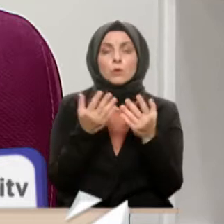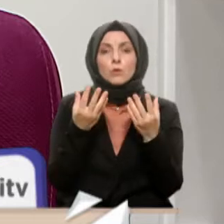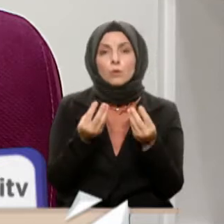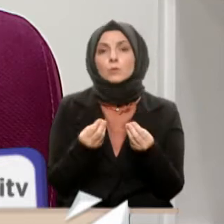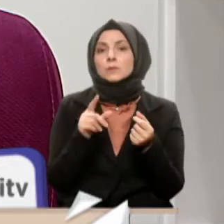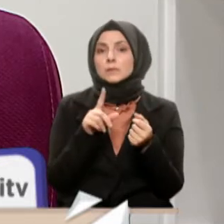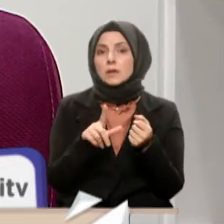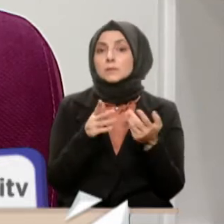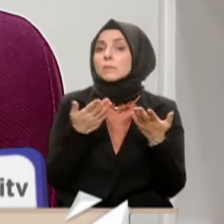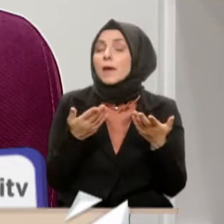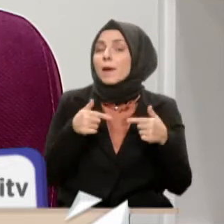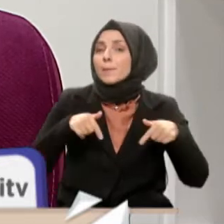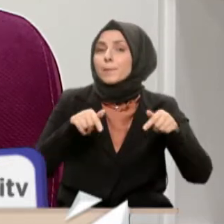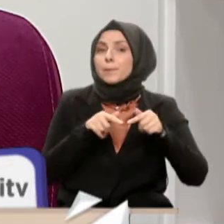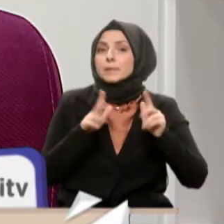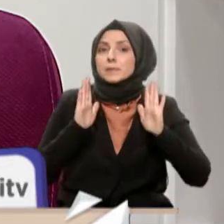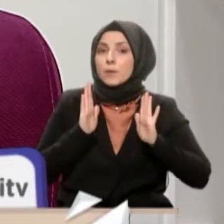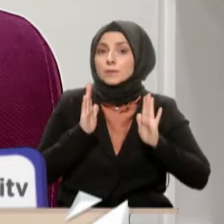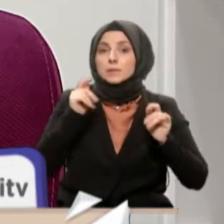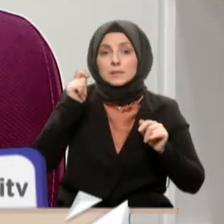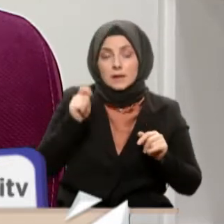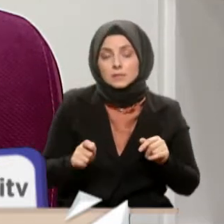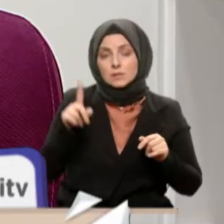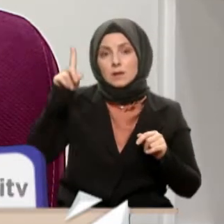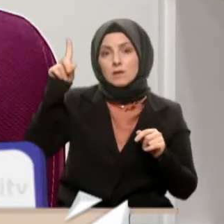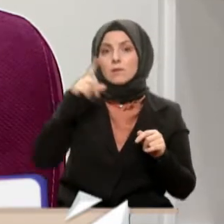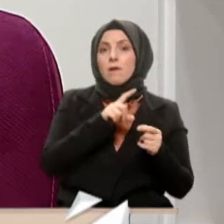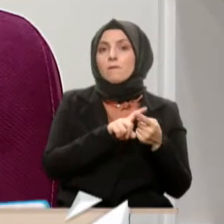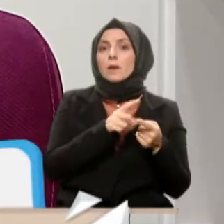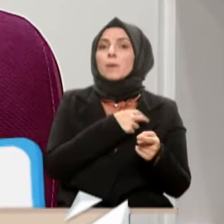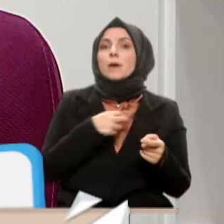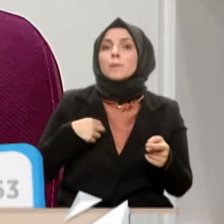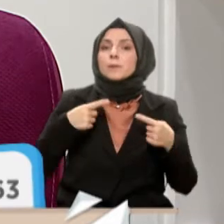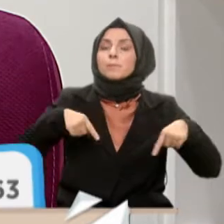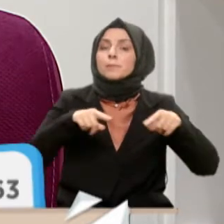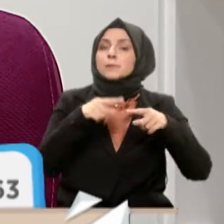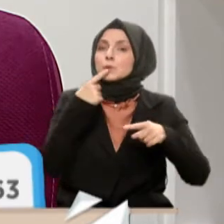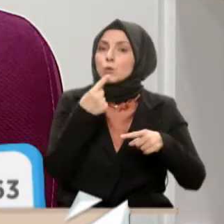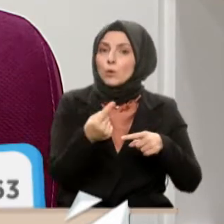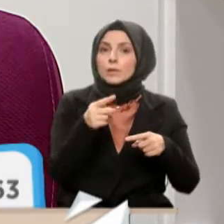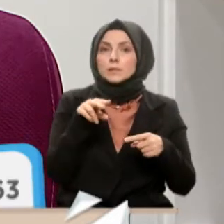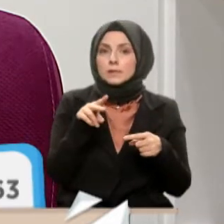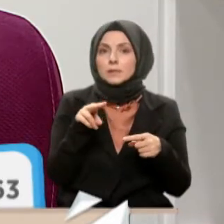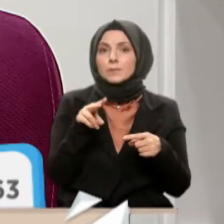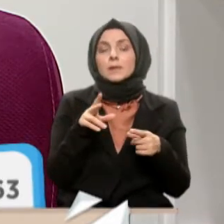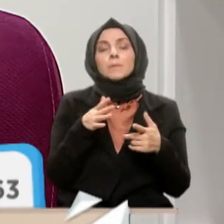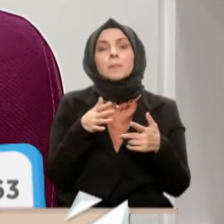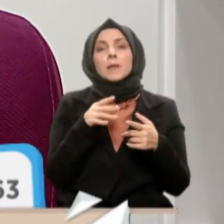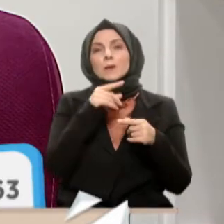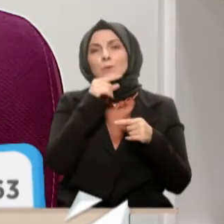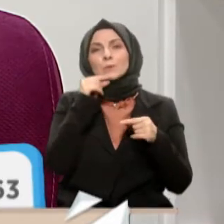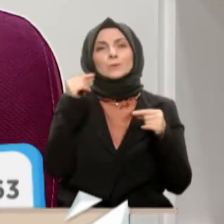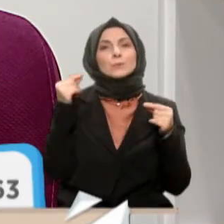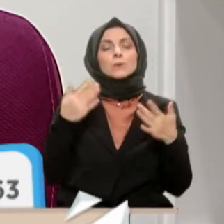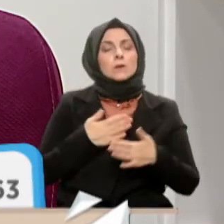eğer biz namazı gerçekten Allah ve peygamberin bize öğütlediği gibi bi huşu içerisinde bir